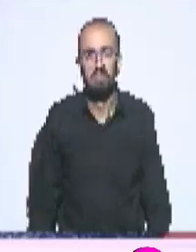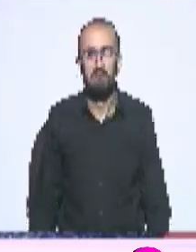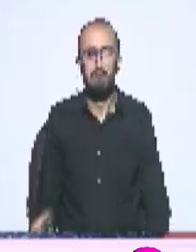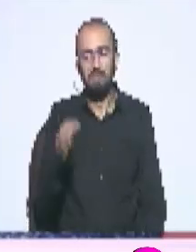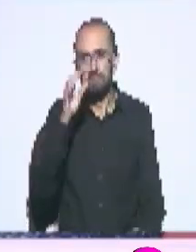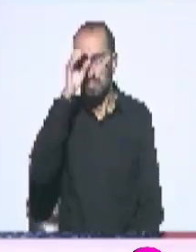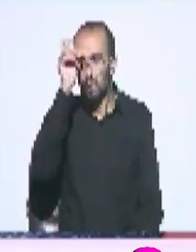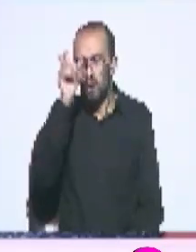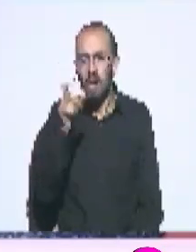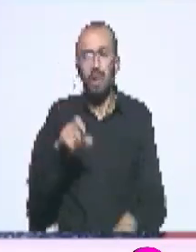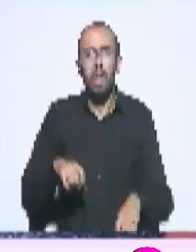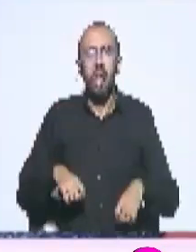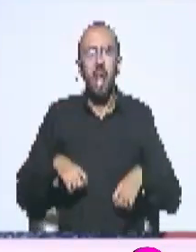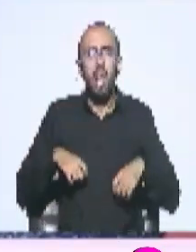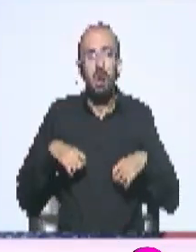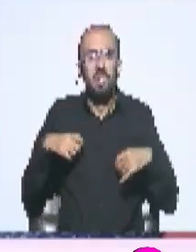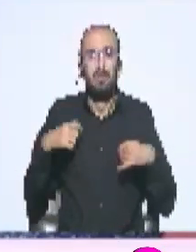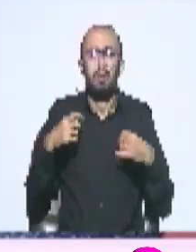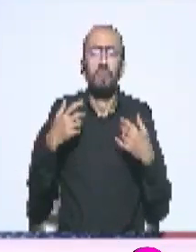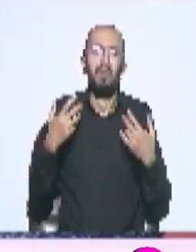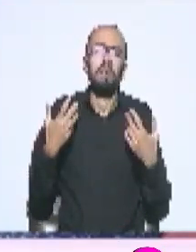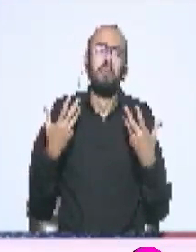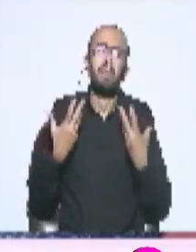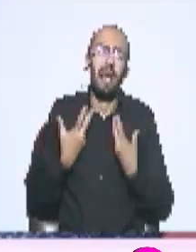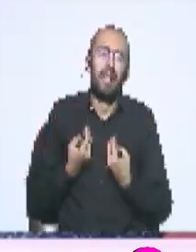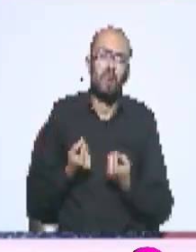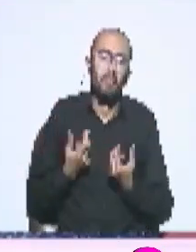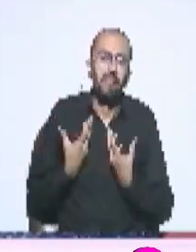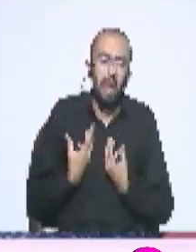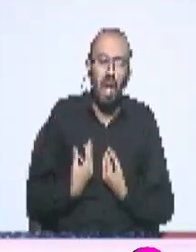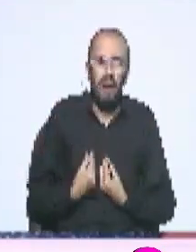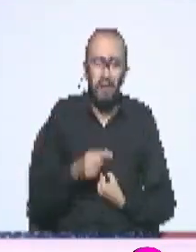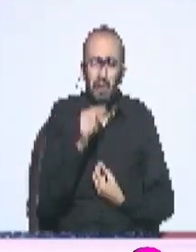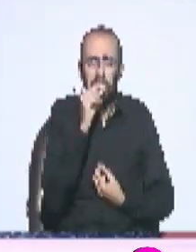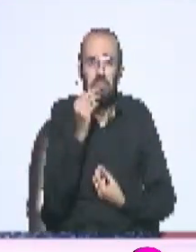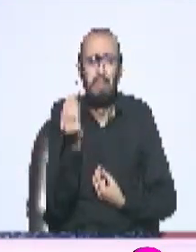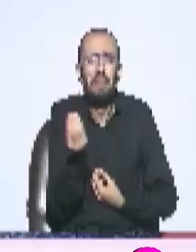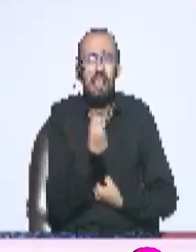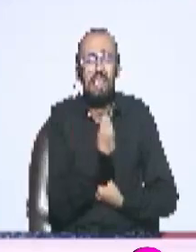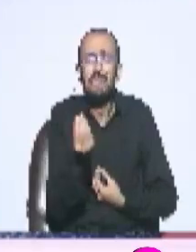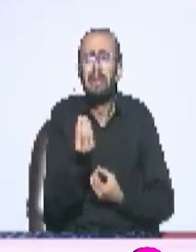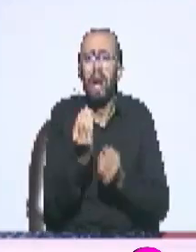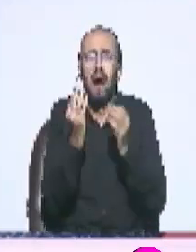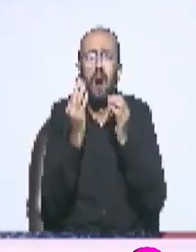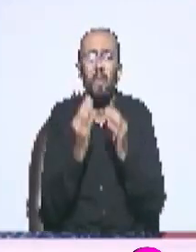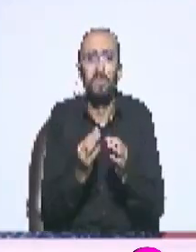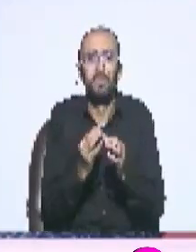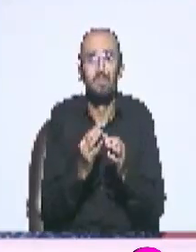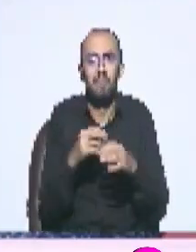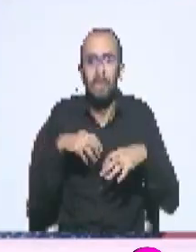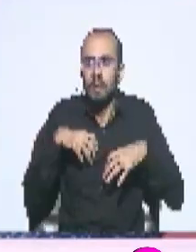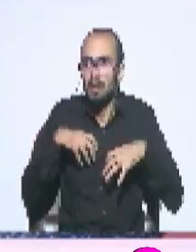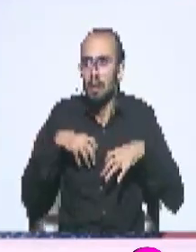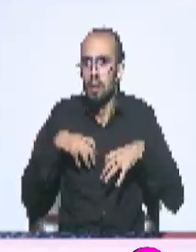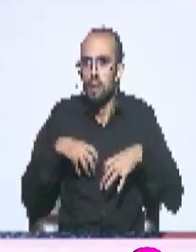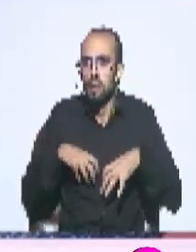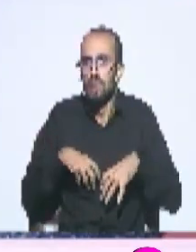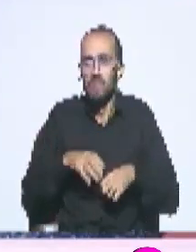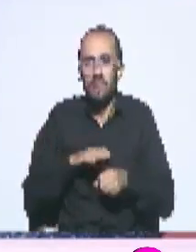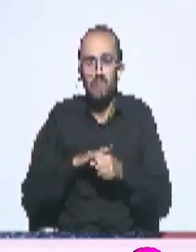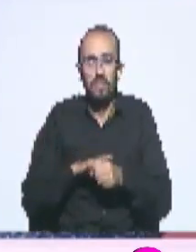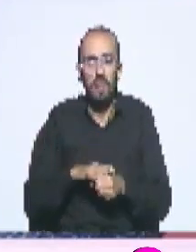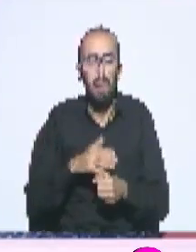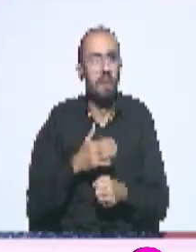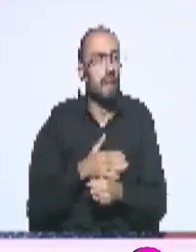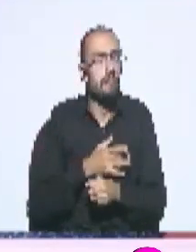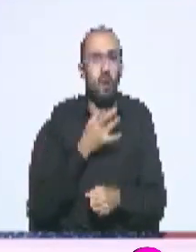عاش ونشى وتربى بطريقه مريحه شويه بتلاقي حاجات ابسط بكتير ممكن تبقى بتضغط او تضايقه او